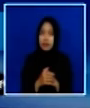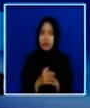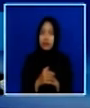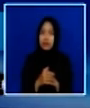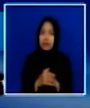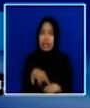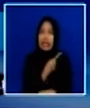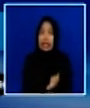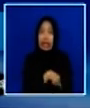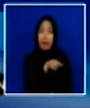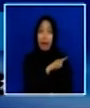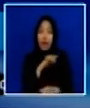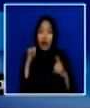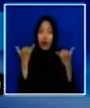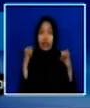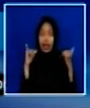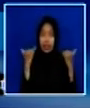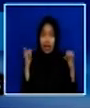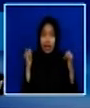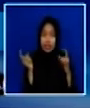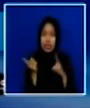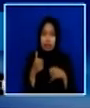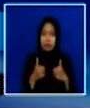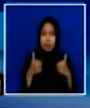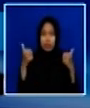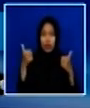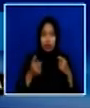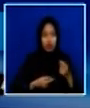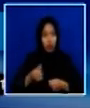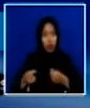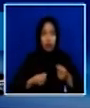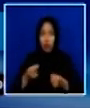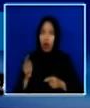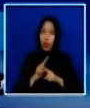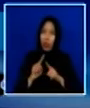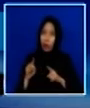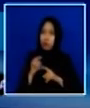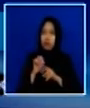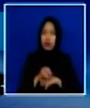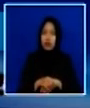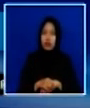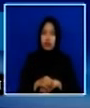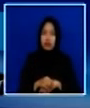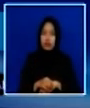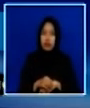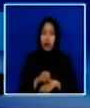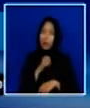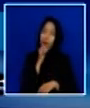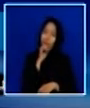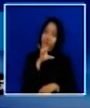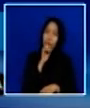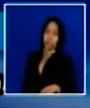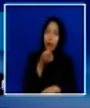potensi wisata yang ada di situ tuh bisa dijual yang mana nanti eh